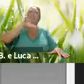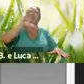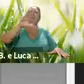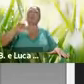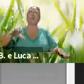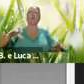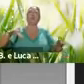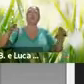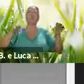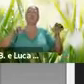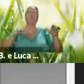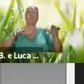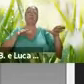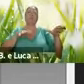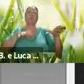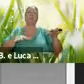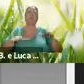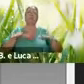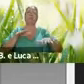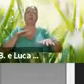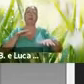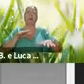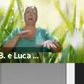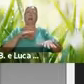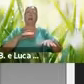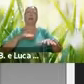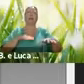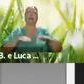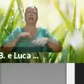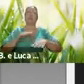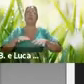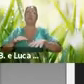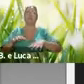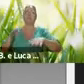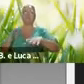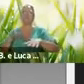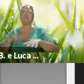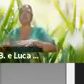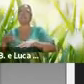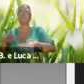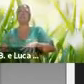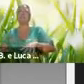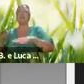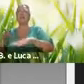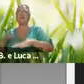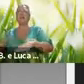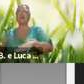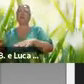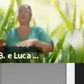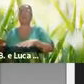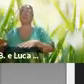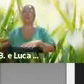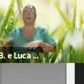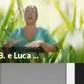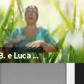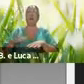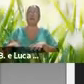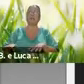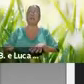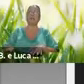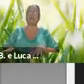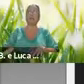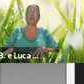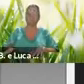è stimolo che vanno a dare impressione nei vari sensi e